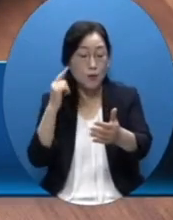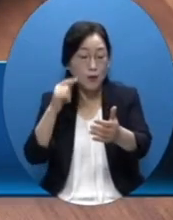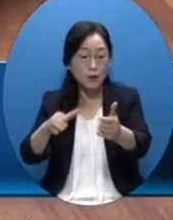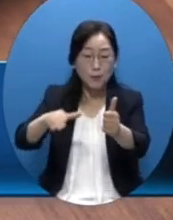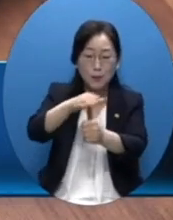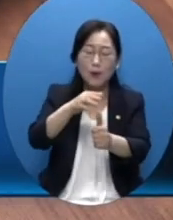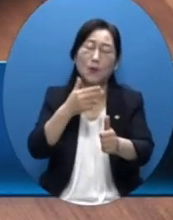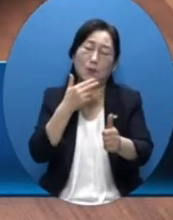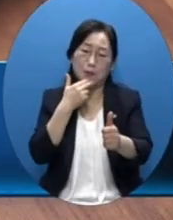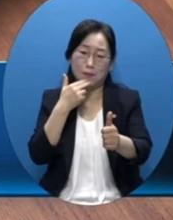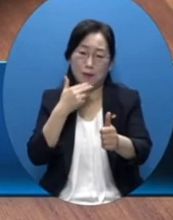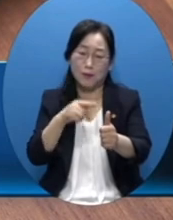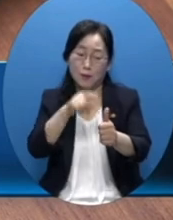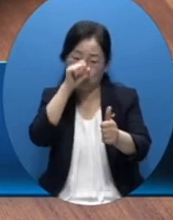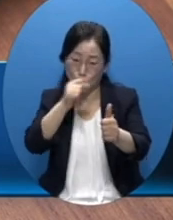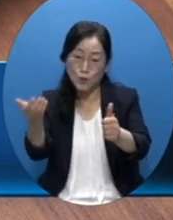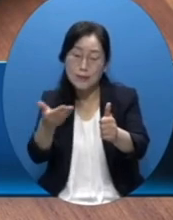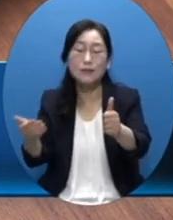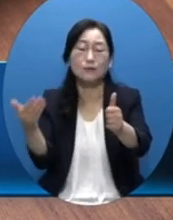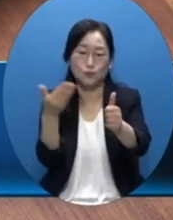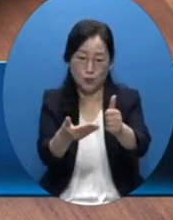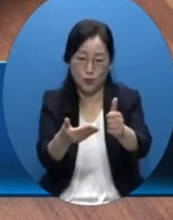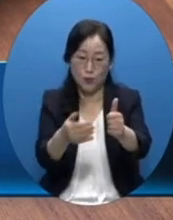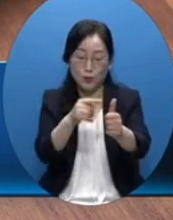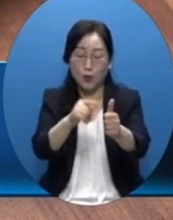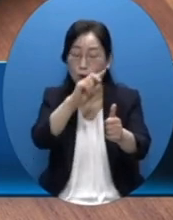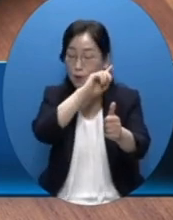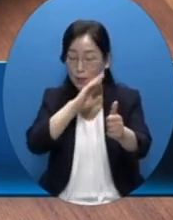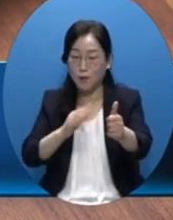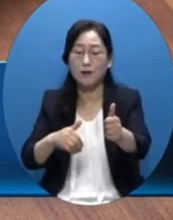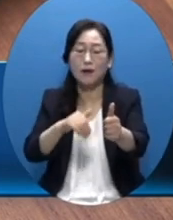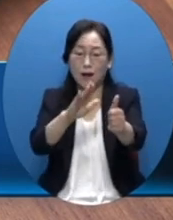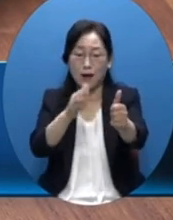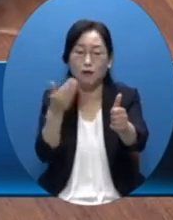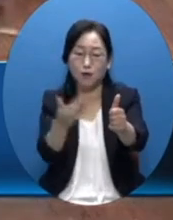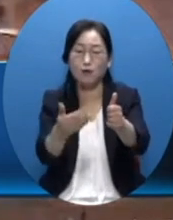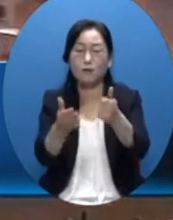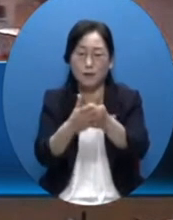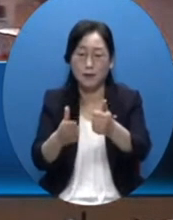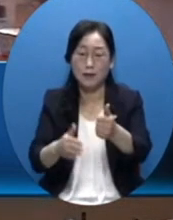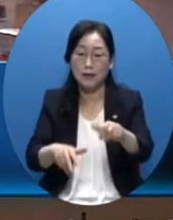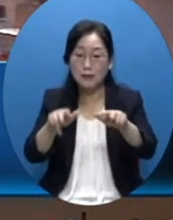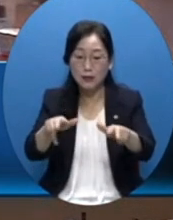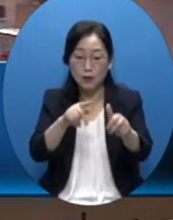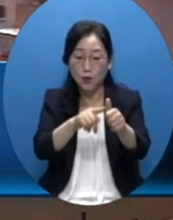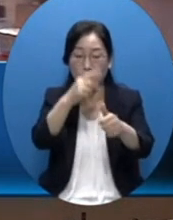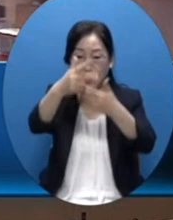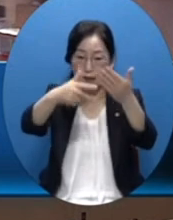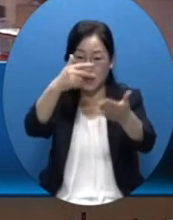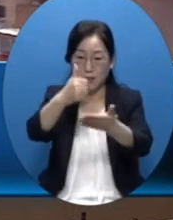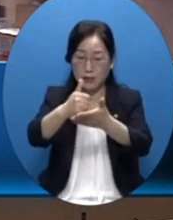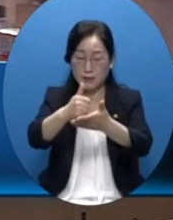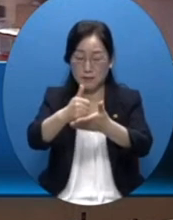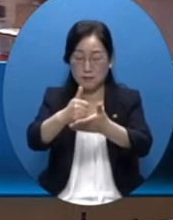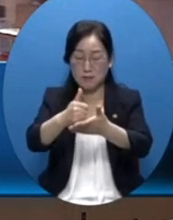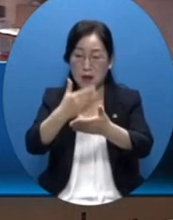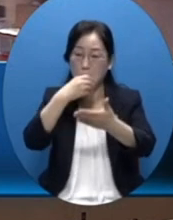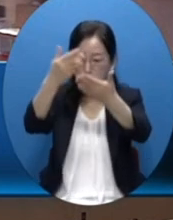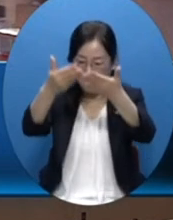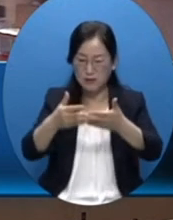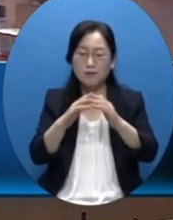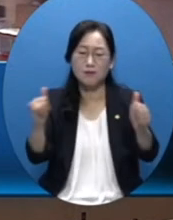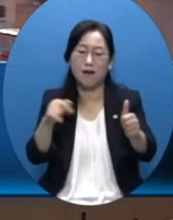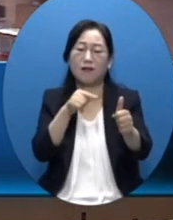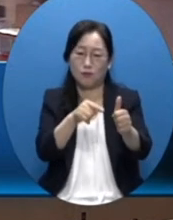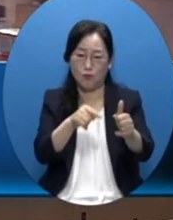아니하고 사람이 많 내게 행하여 내가 평안히 가게 하였음 이니라 이제 너는 야외 께 복을 받은 자니라